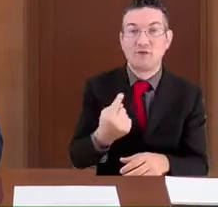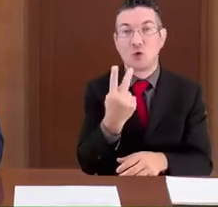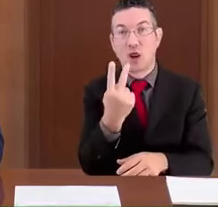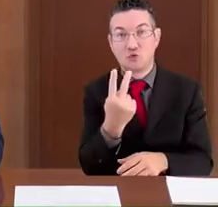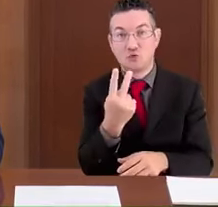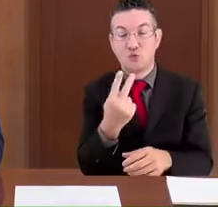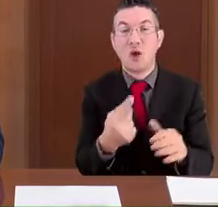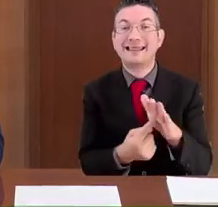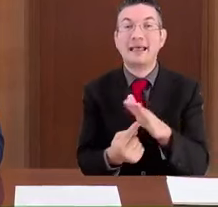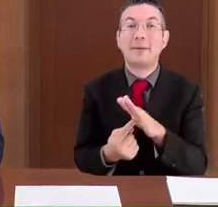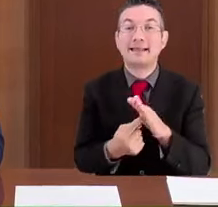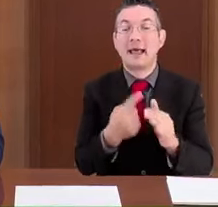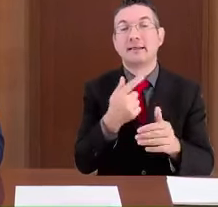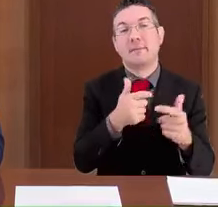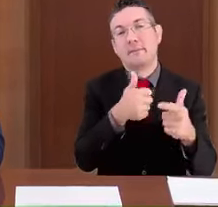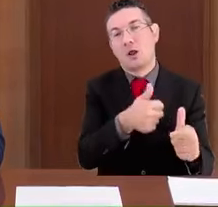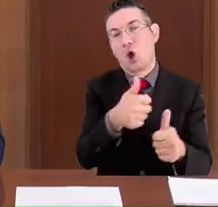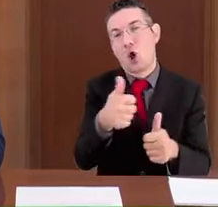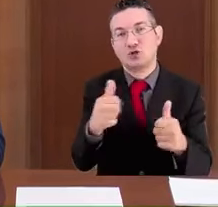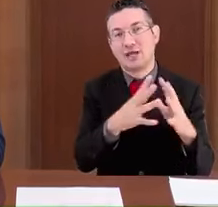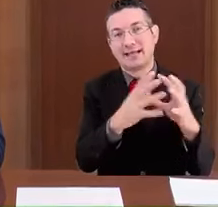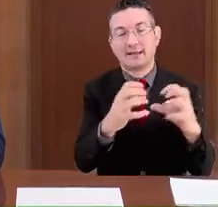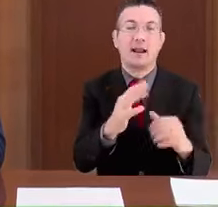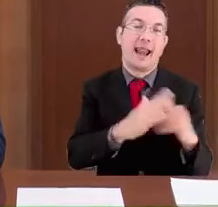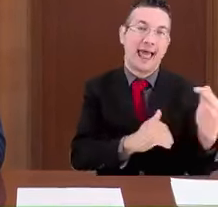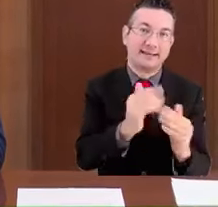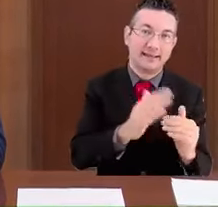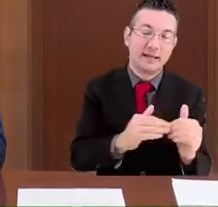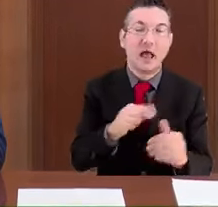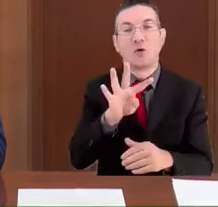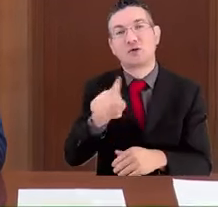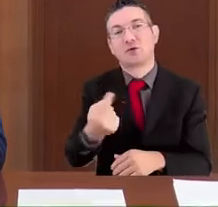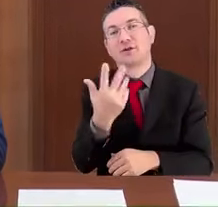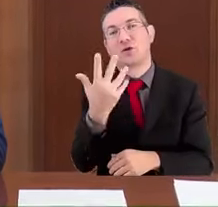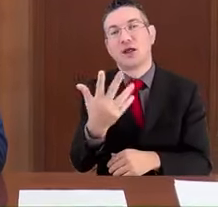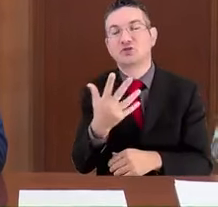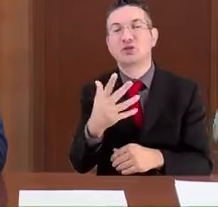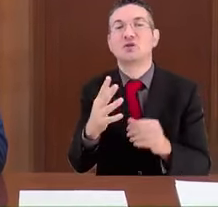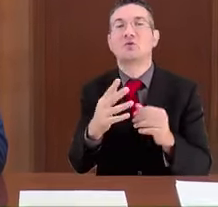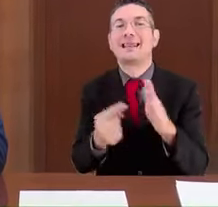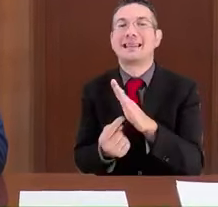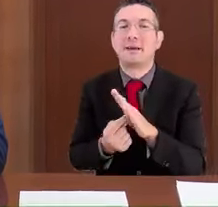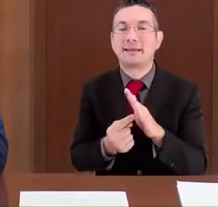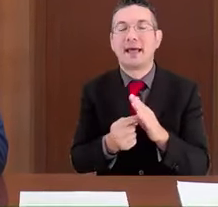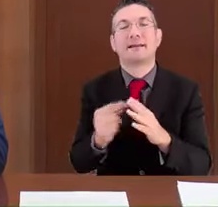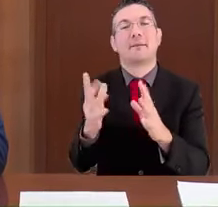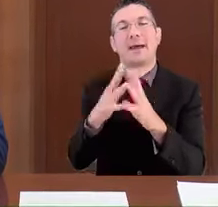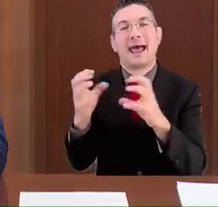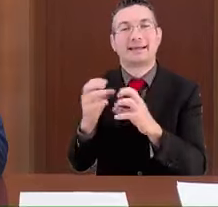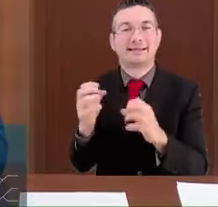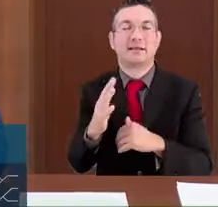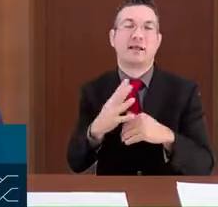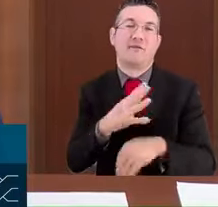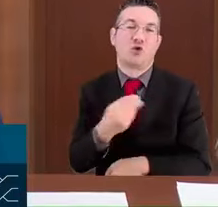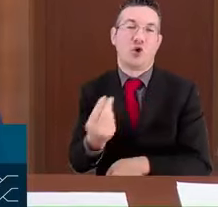dipendenti dell'azienda nella provincia di latina e 4,5 dipendenti per azienda nella provincia di frosinone quindi diciamo più